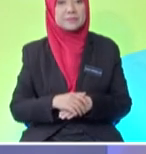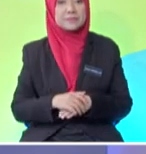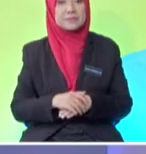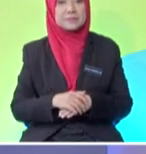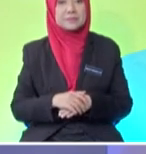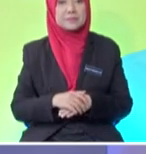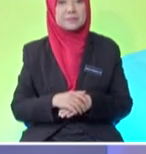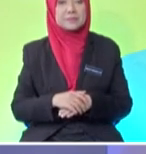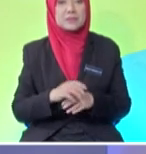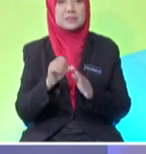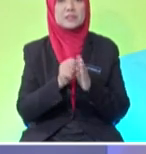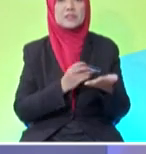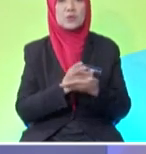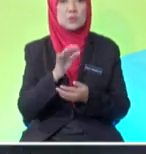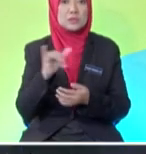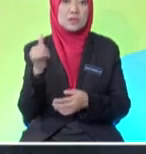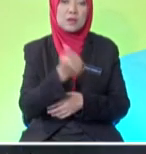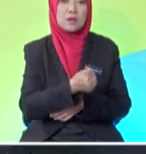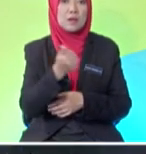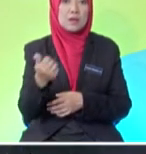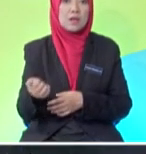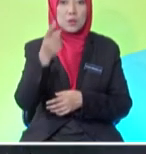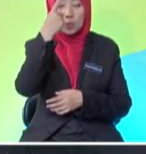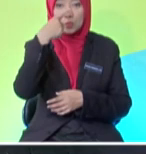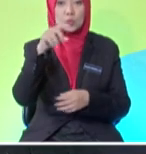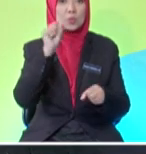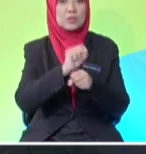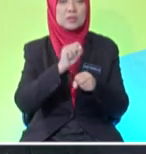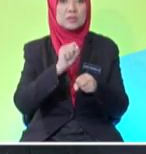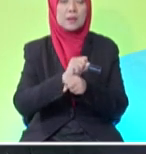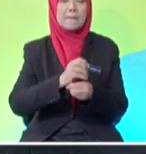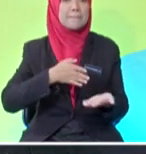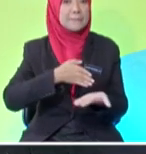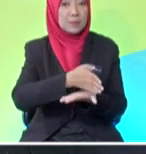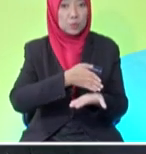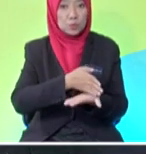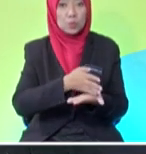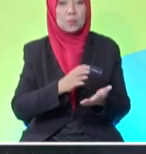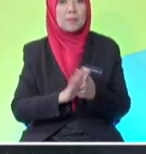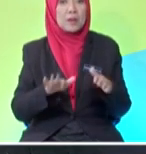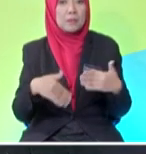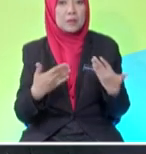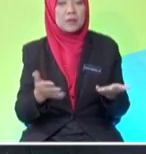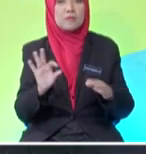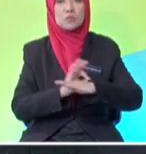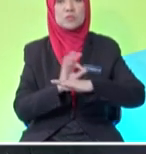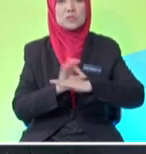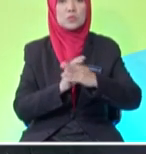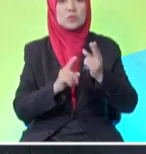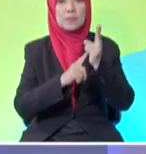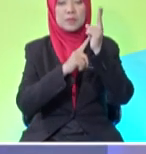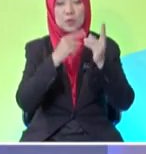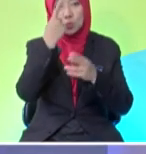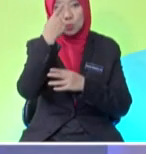seterusnya alat bagi kerja memotong yaitu yang mana fungsi utamanya adalah